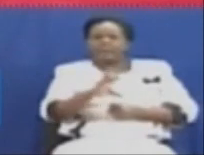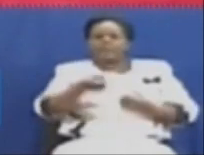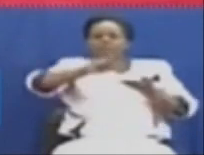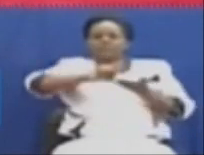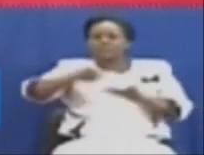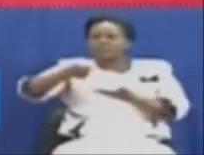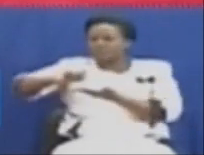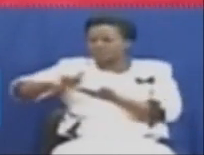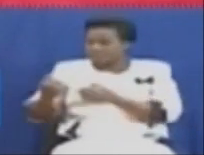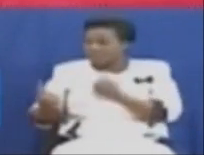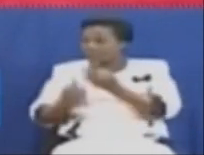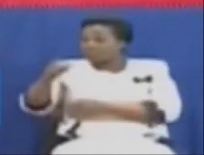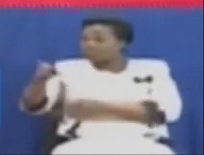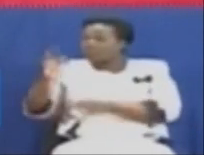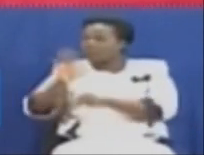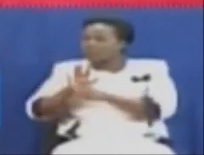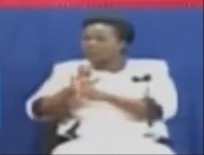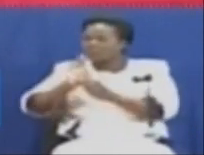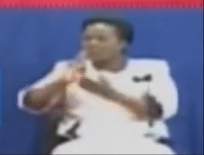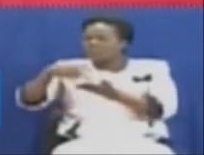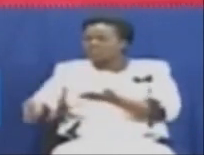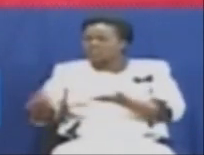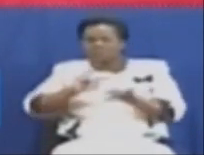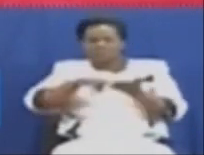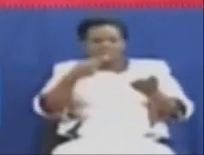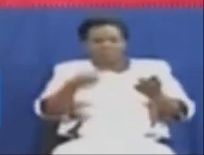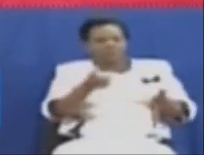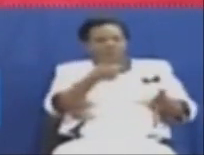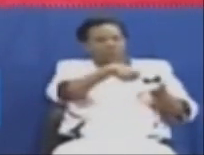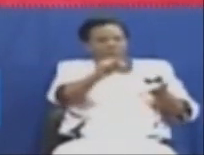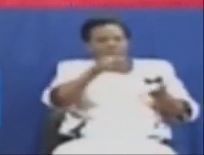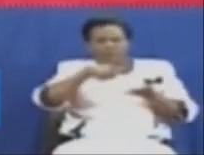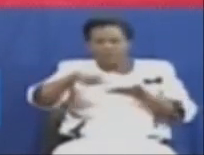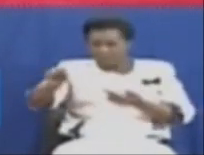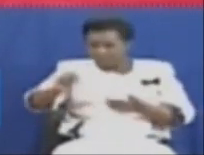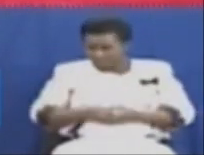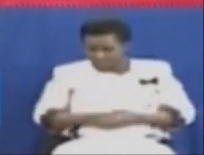hizo. Serikali pamoja na wewe Mheshimiwa Waziri Mkuu